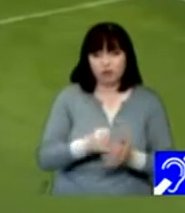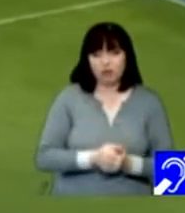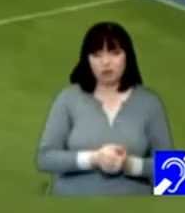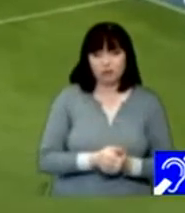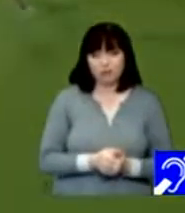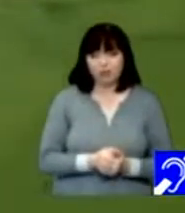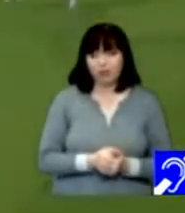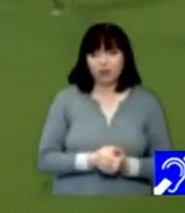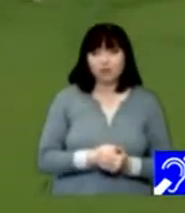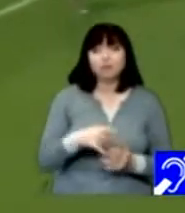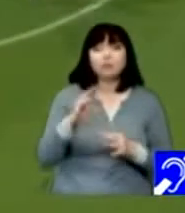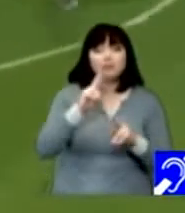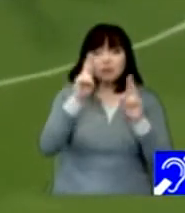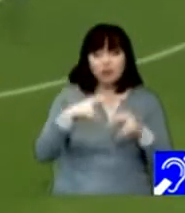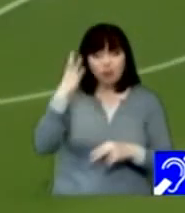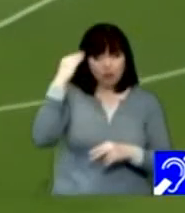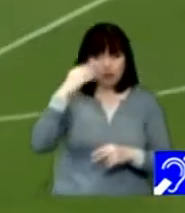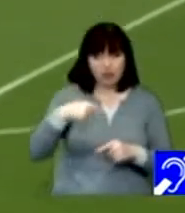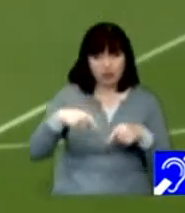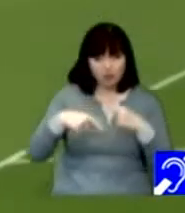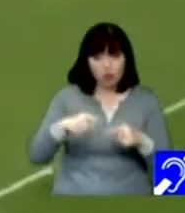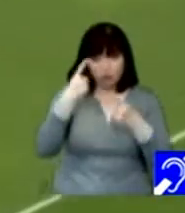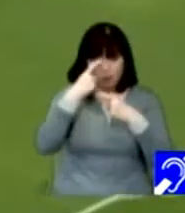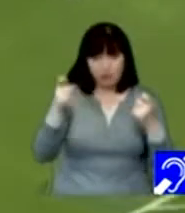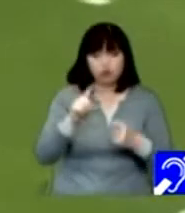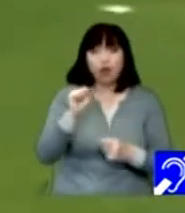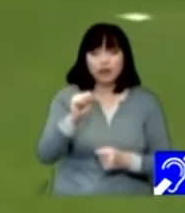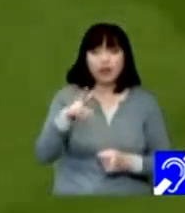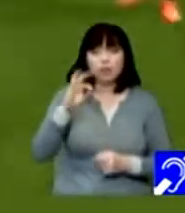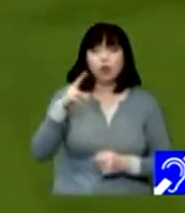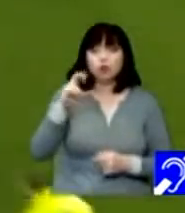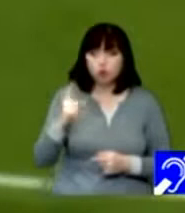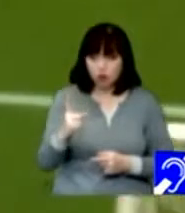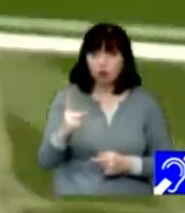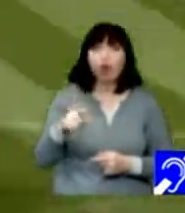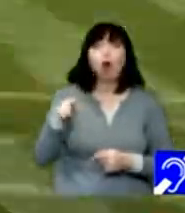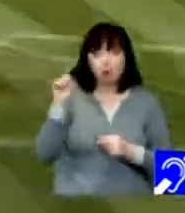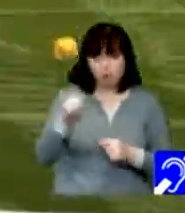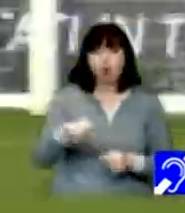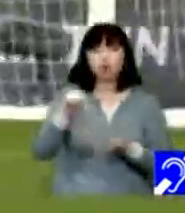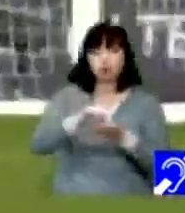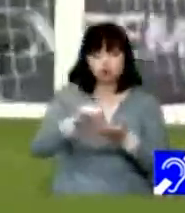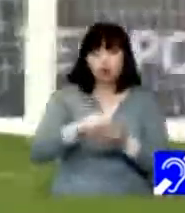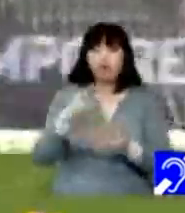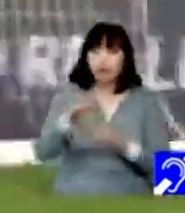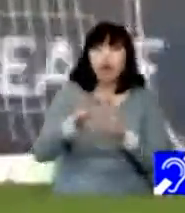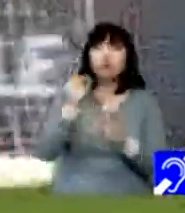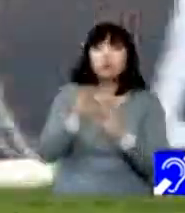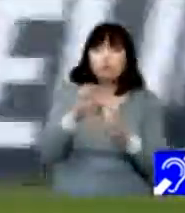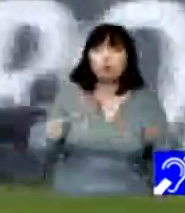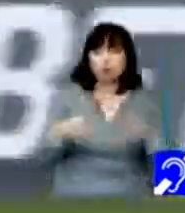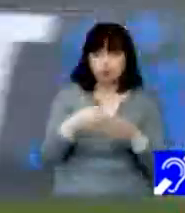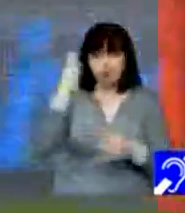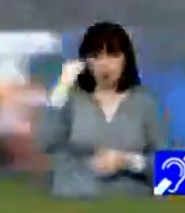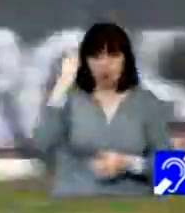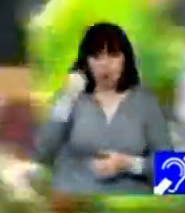23 de ani. Federația Moldovenească de Fotbal a anunțat că Andrei Moțoc are șanse mari să evolueze pentru selecționata Republicii